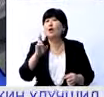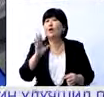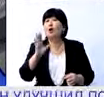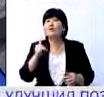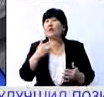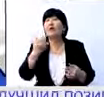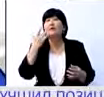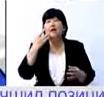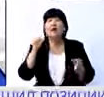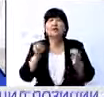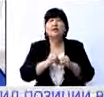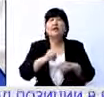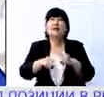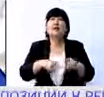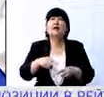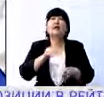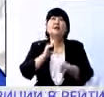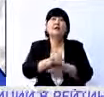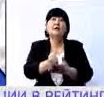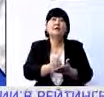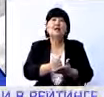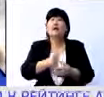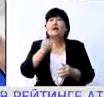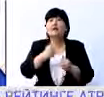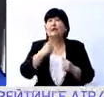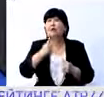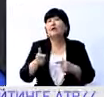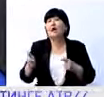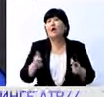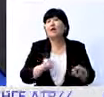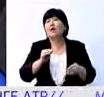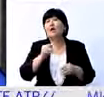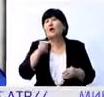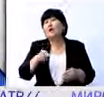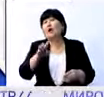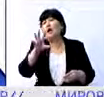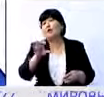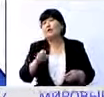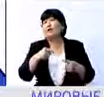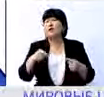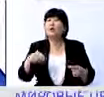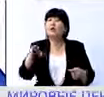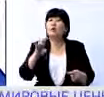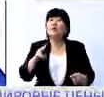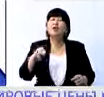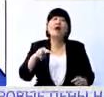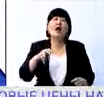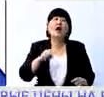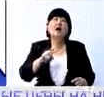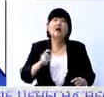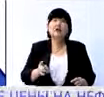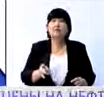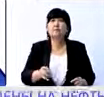Идет постоянное пополнение запасов. В среднем в год здесь заготавливают до 1,5 тонны плазмы. Выпускаем более 40